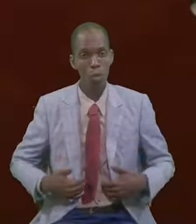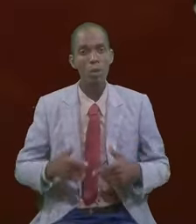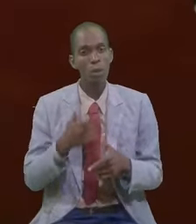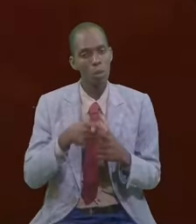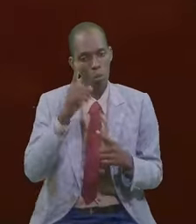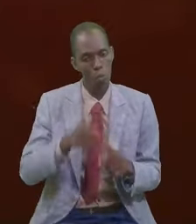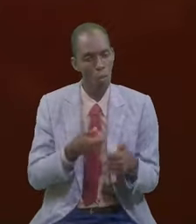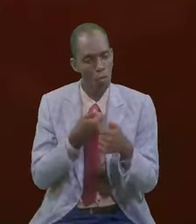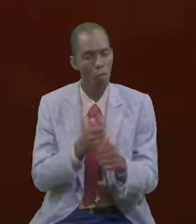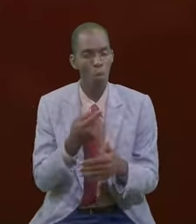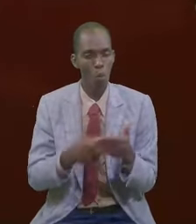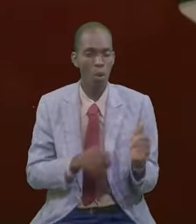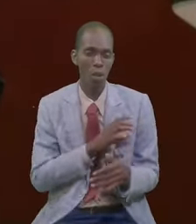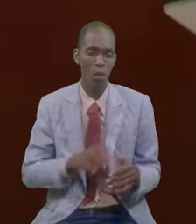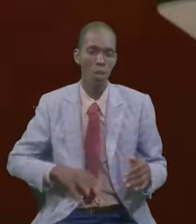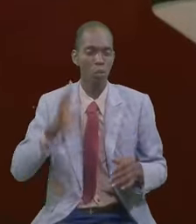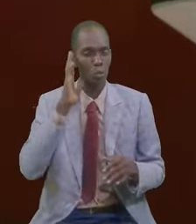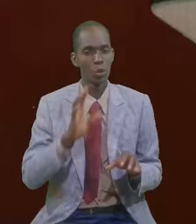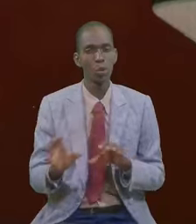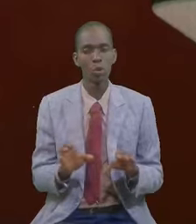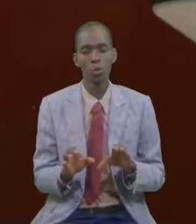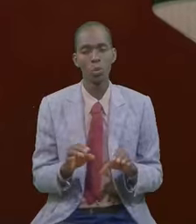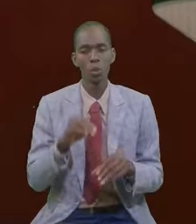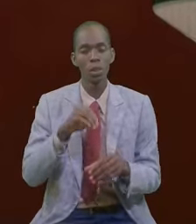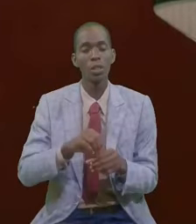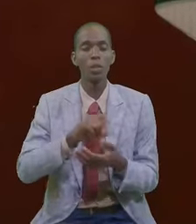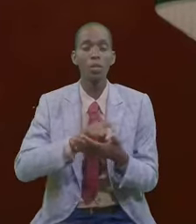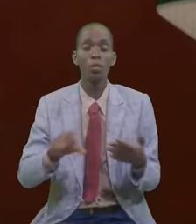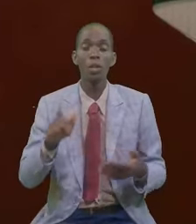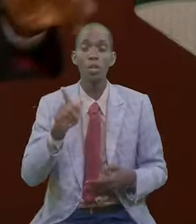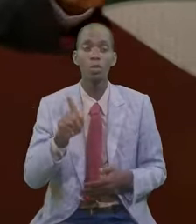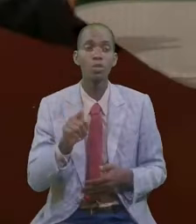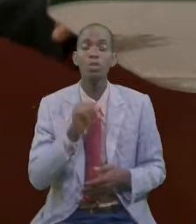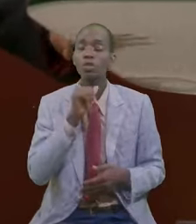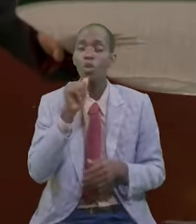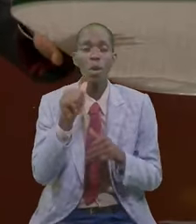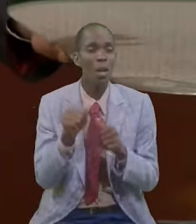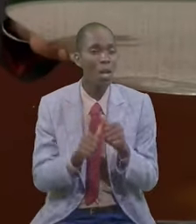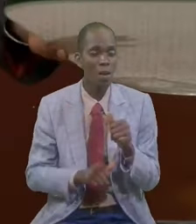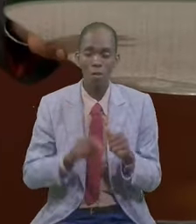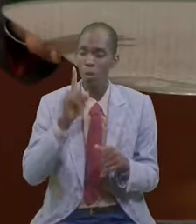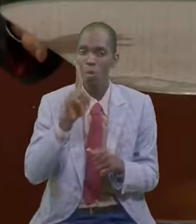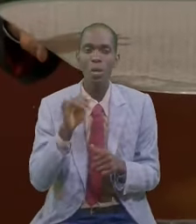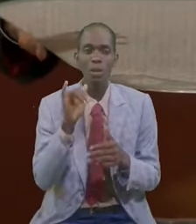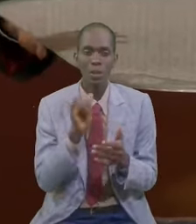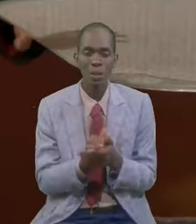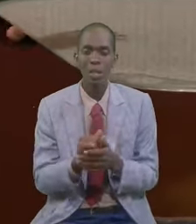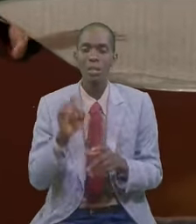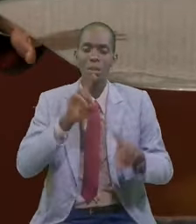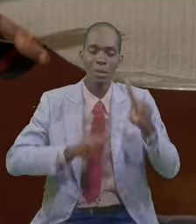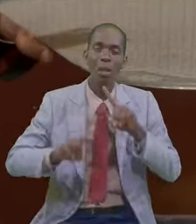faites. C'est à, donc à leurs fruits que vous les reconnaîtrez. 21 dit, ceux qui me disent